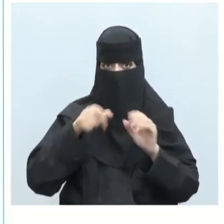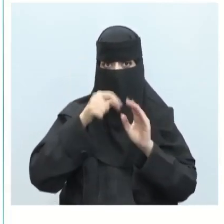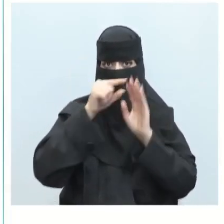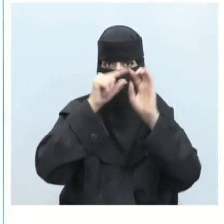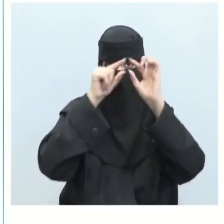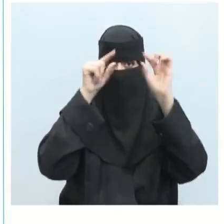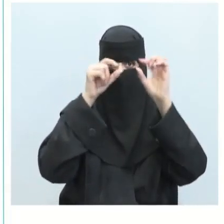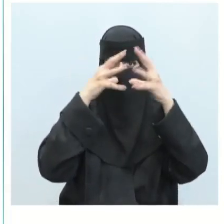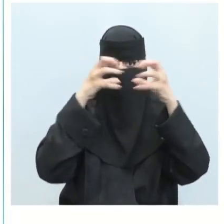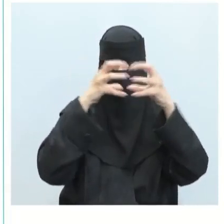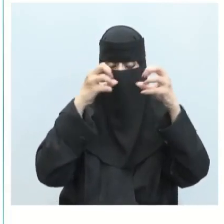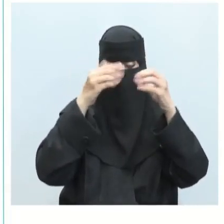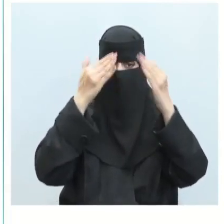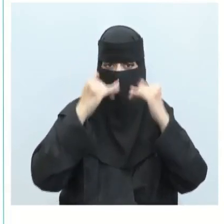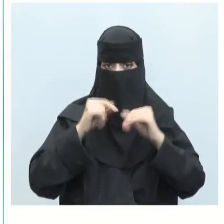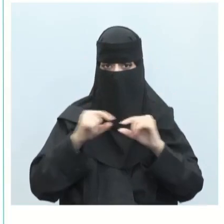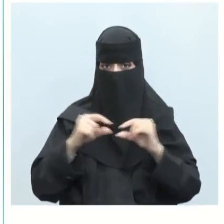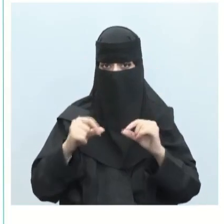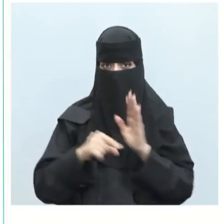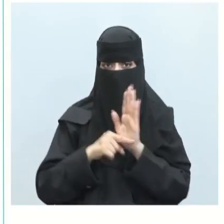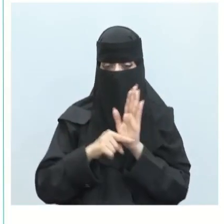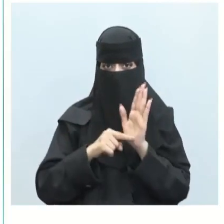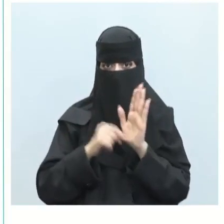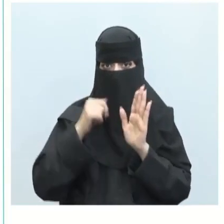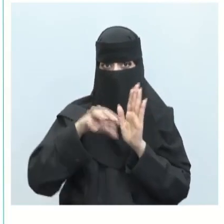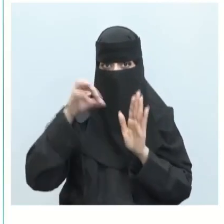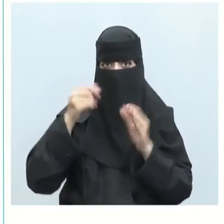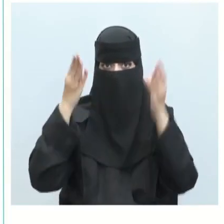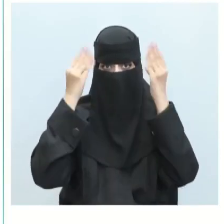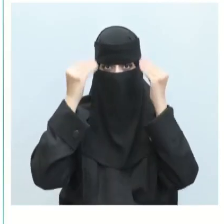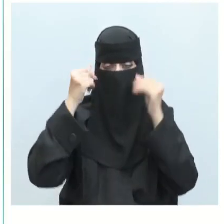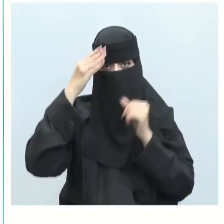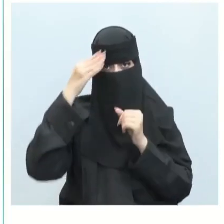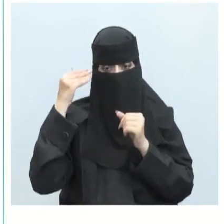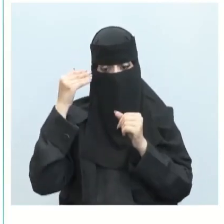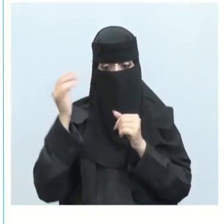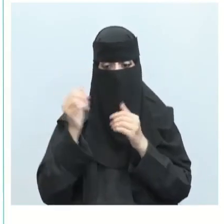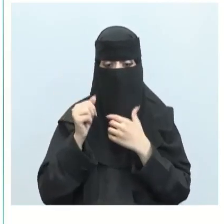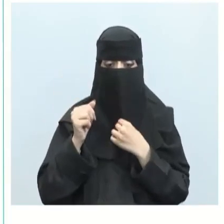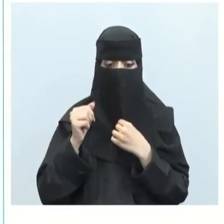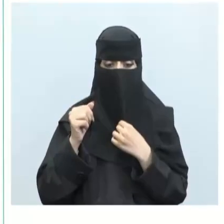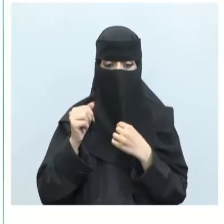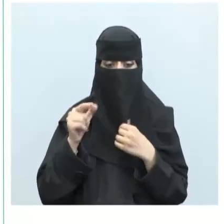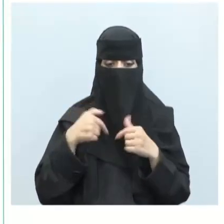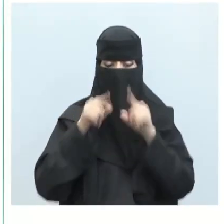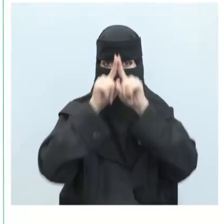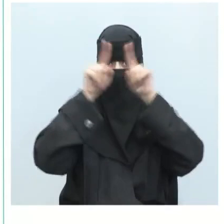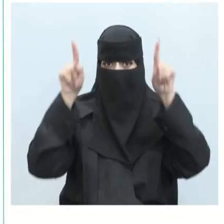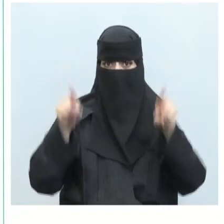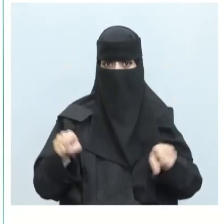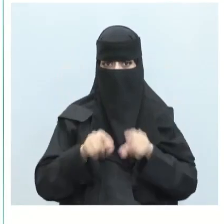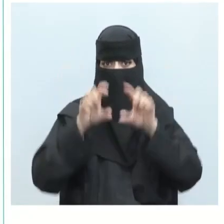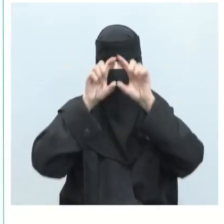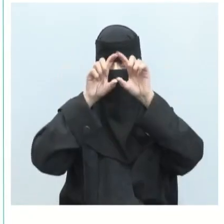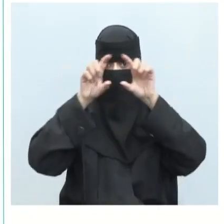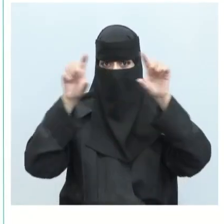اناليز تحليل واختيار اكسبرت انفورميشن معلومات الخبير ستظهر لنا هذه